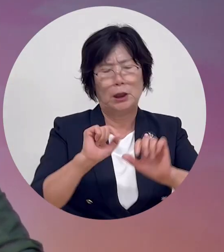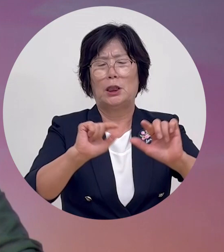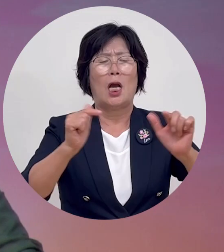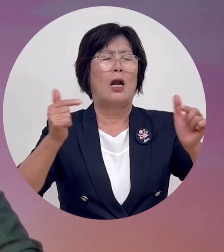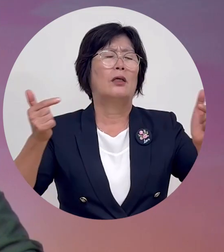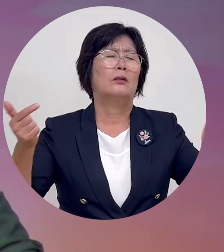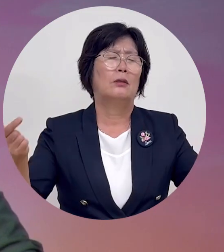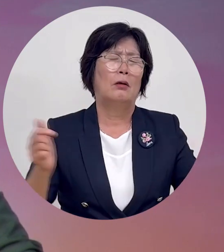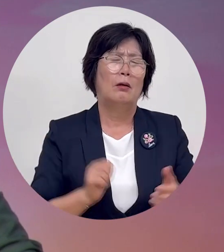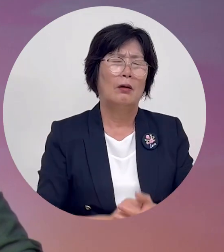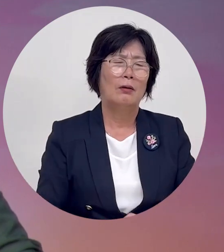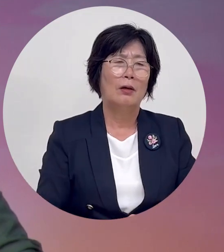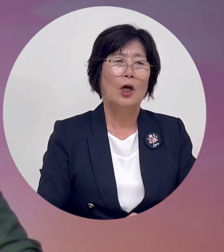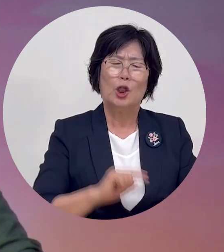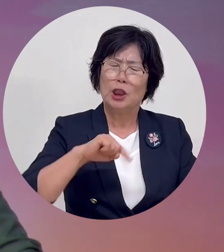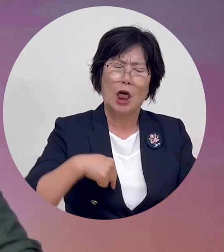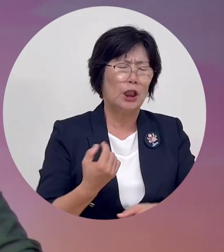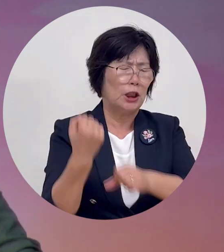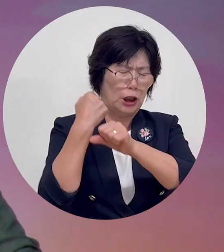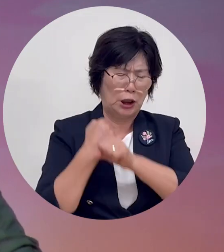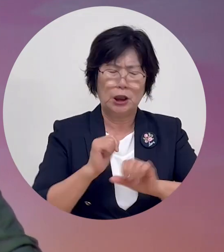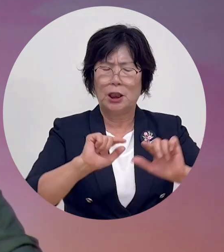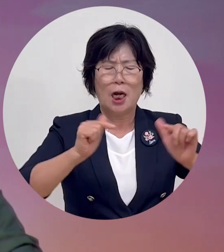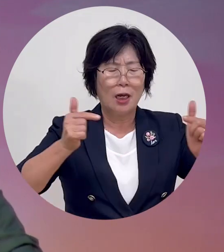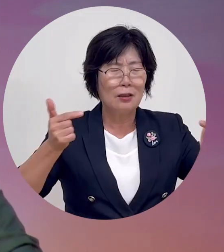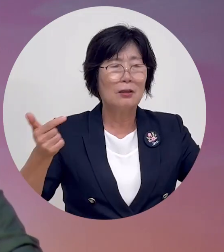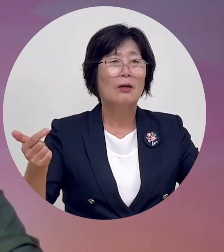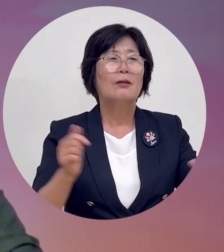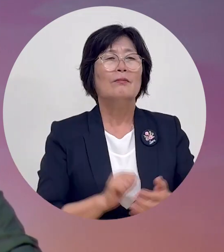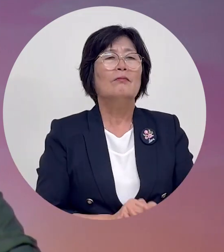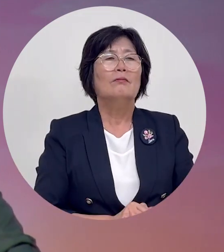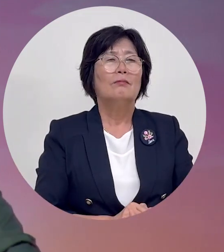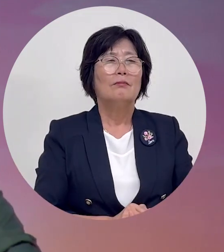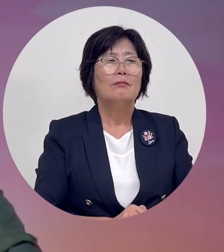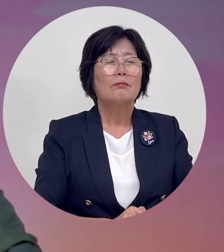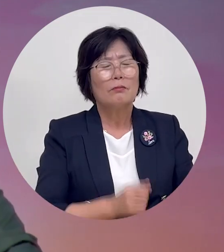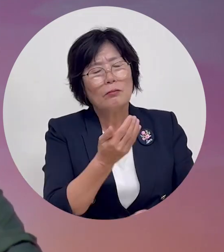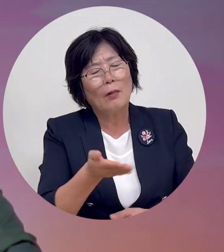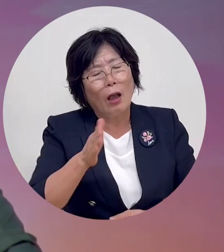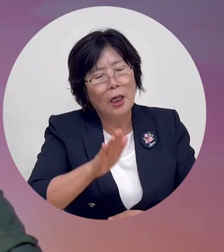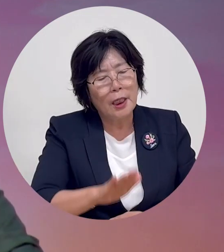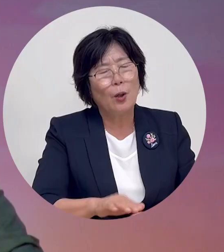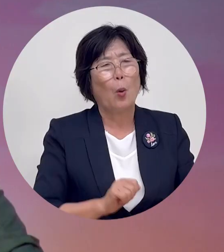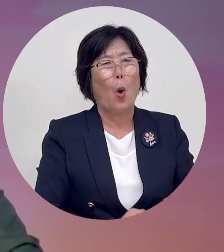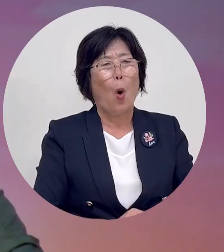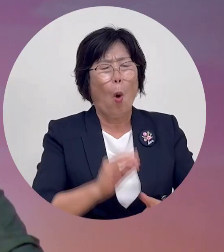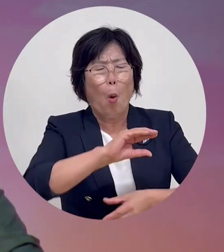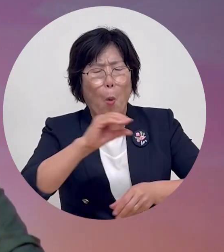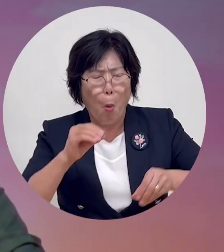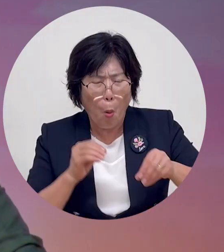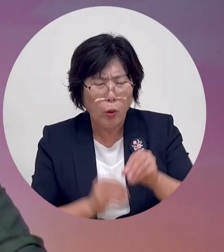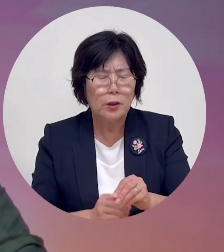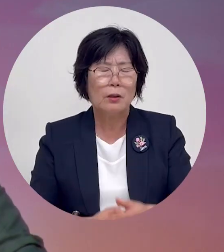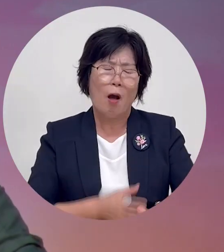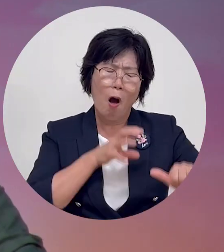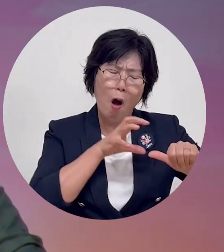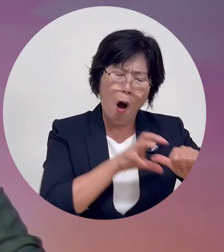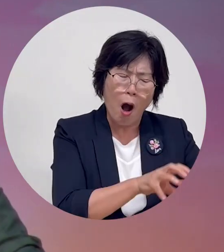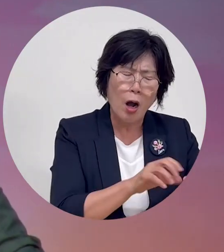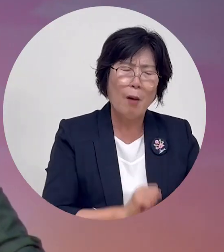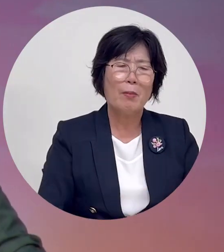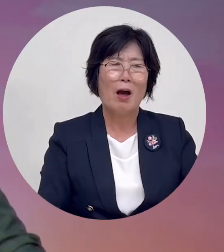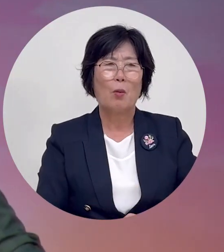짊어졌다 안 짊어졌다? 안 짊어졌다. 그리고 억압만 하고 속박만